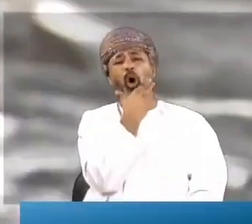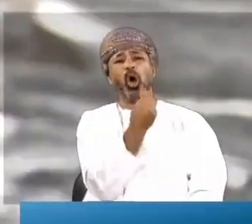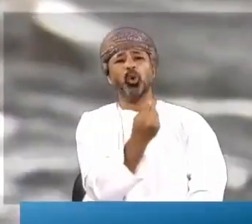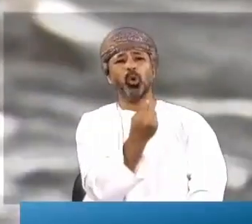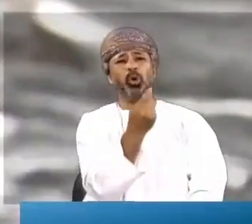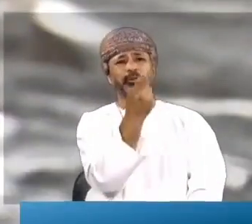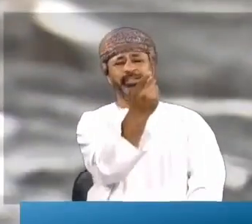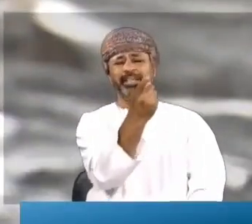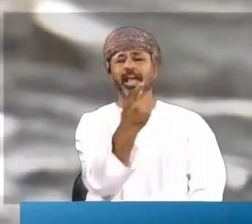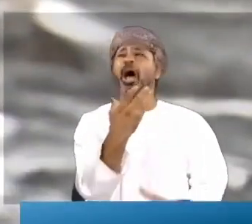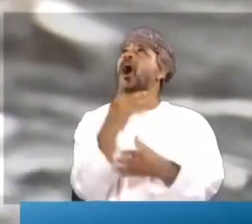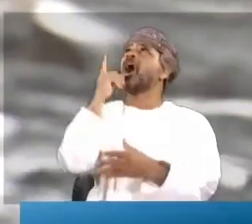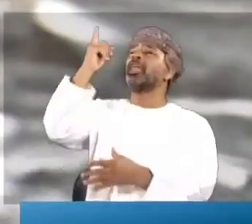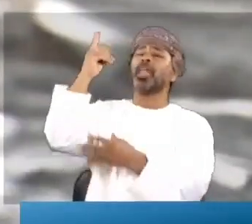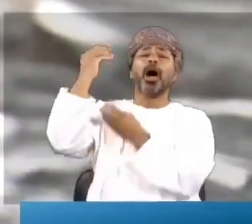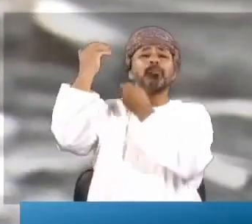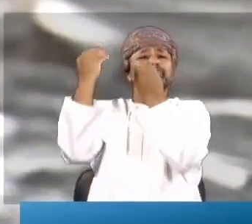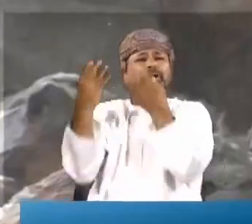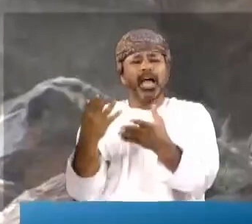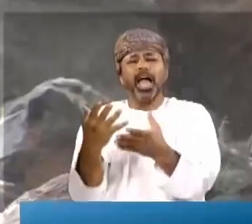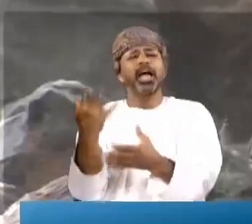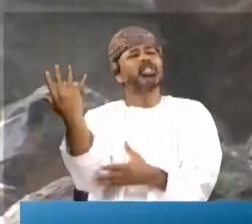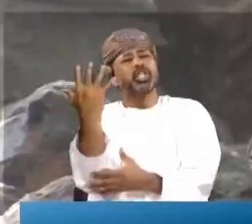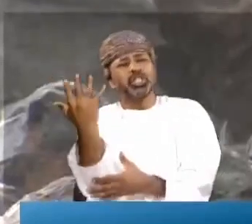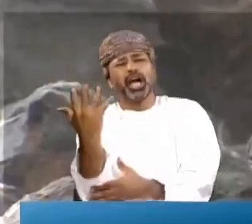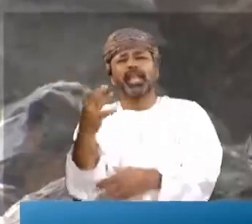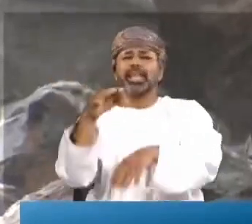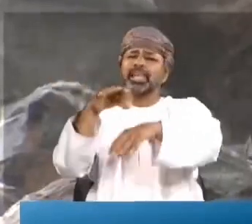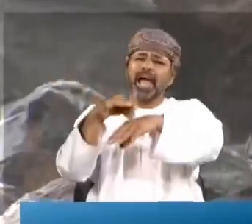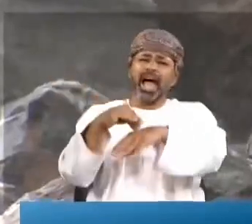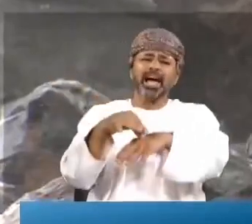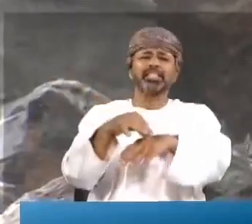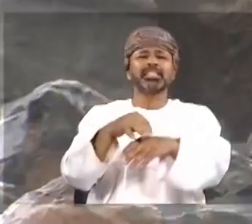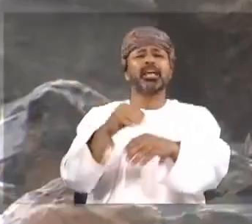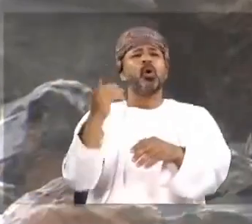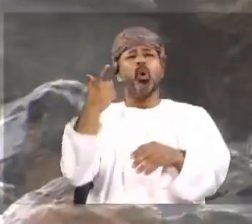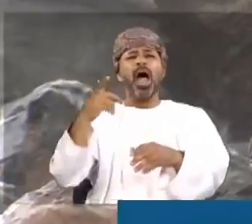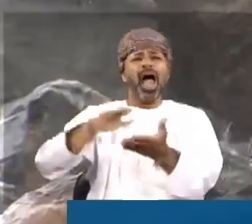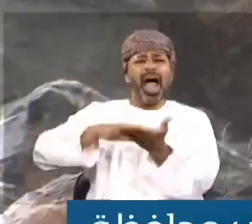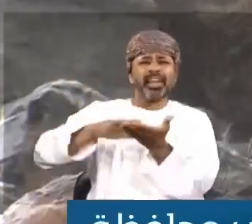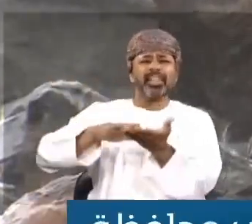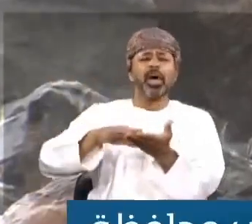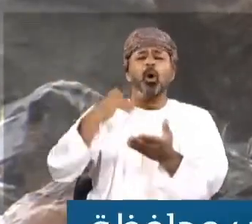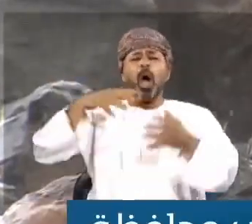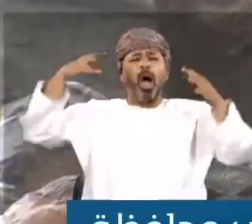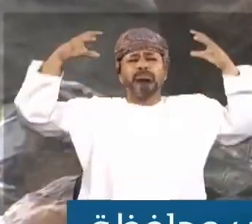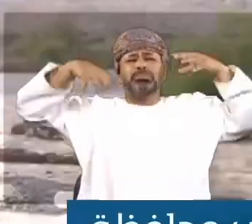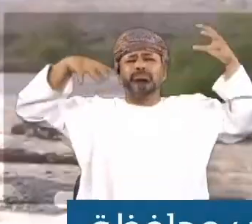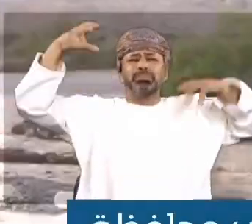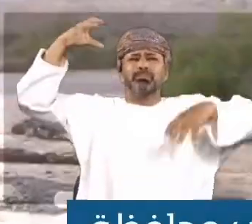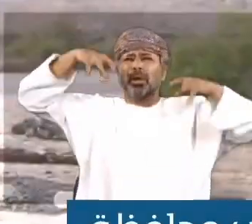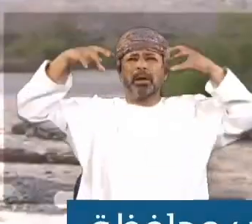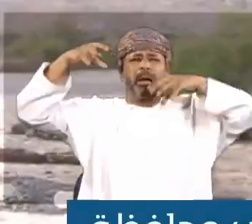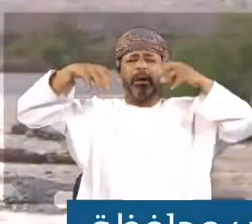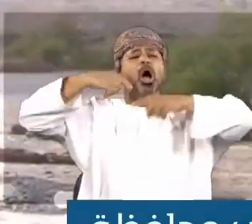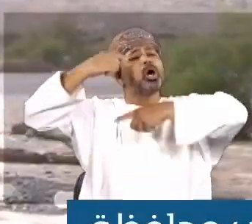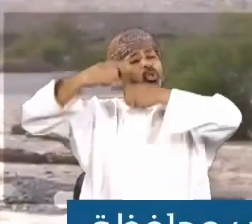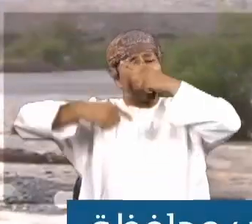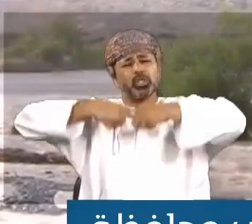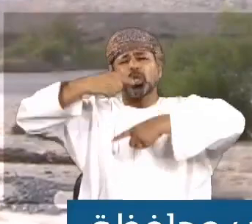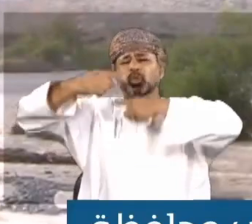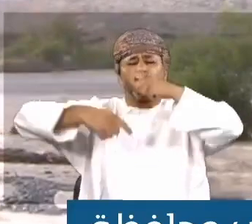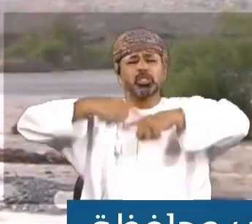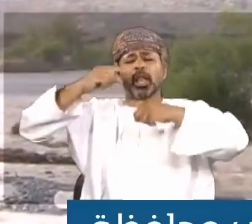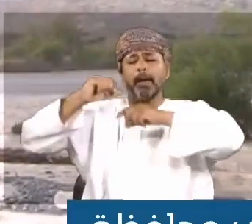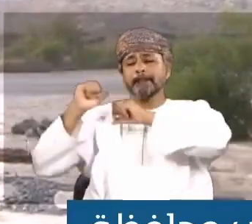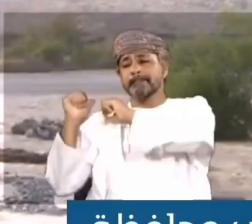به على البشر والشجر والحجر. مطر تفاوتت نسبة غزارته وتواصل هطوله